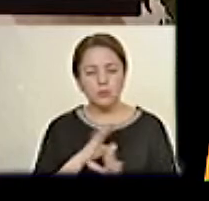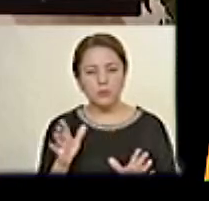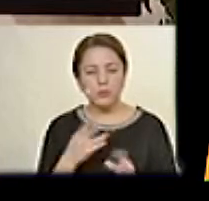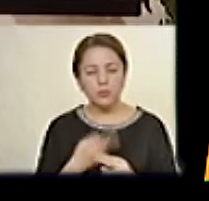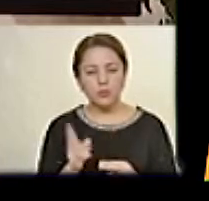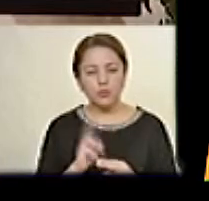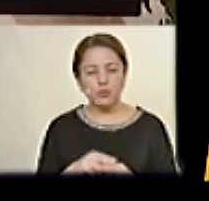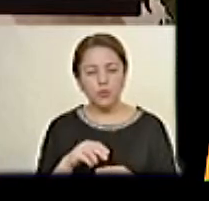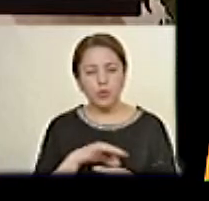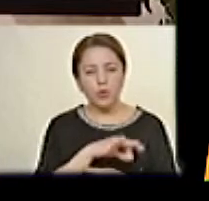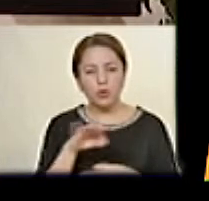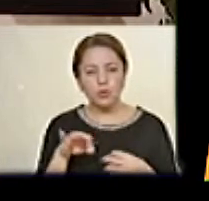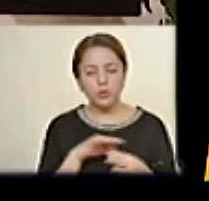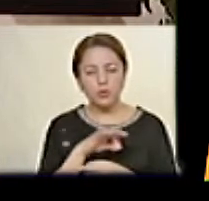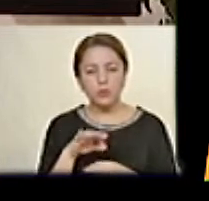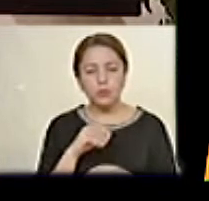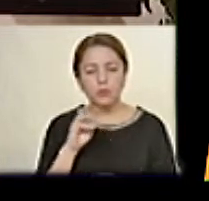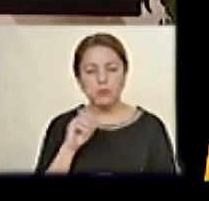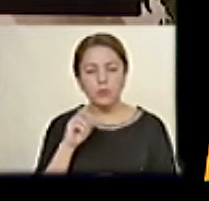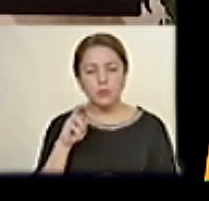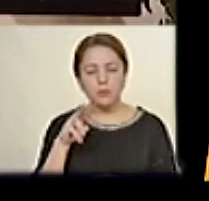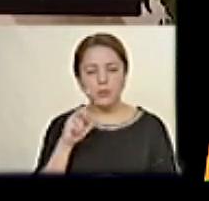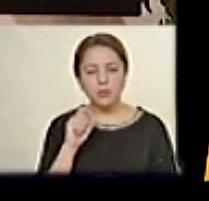sababli ortiqcha mablag' ham sarflanmaydi.